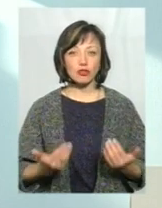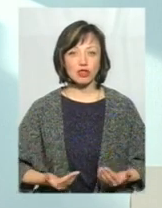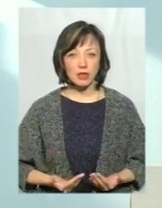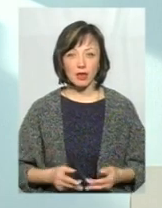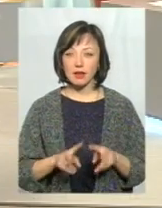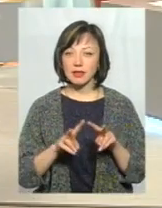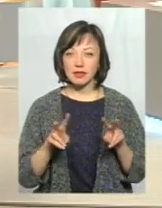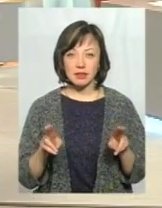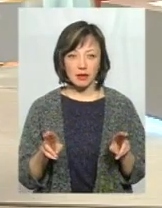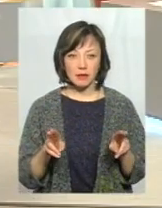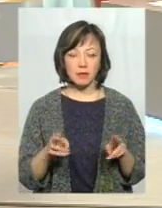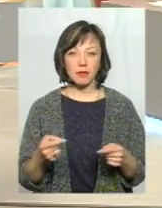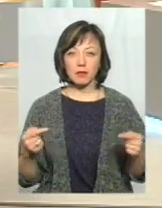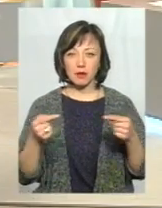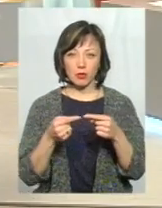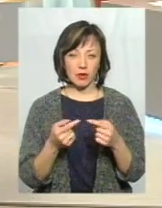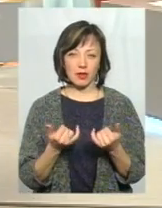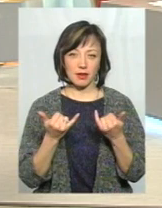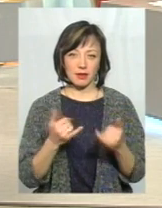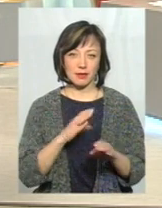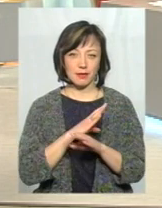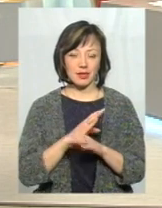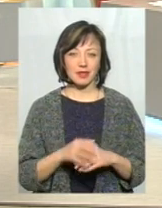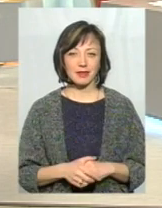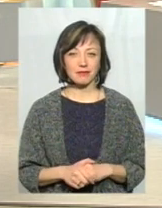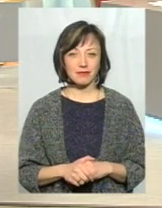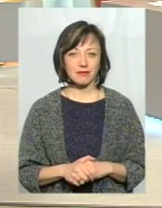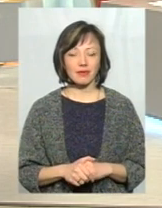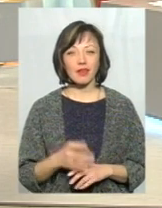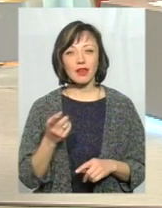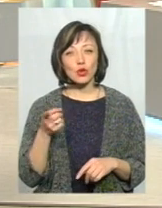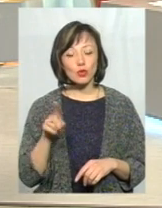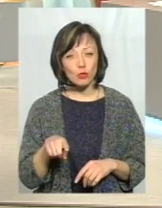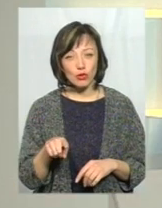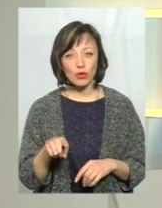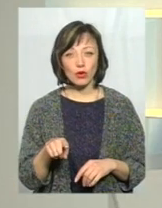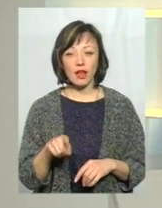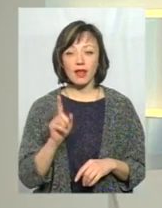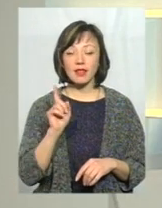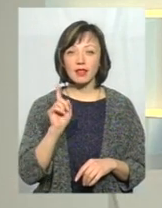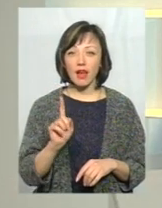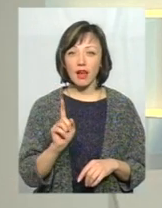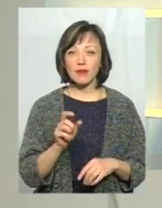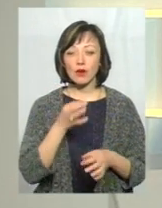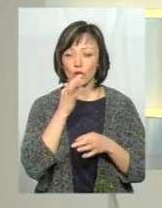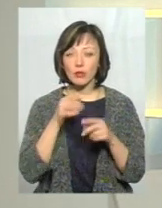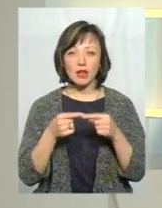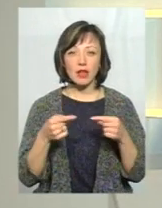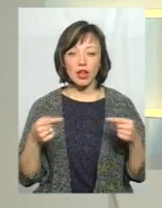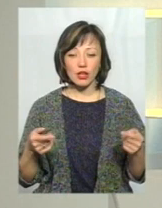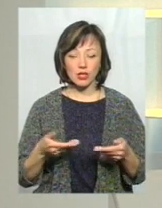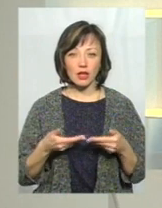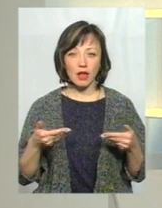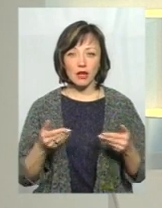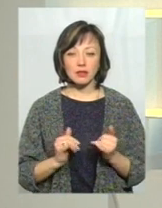ж самі відмінно підходять для смерті. Тому навіть любі речі, які нас